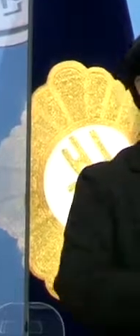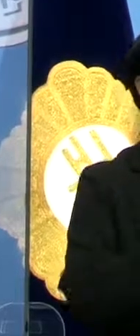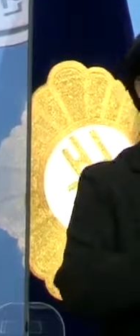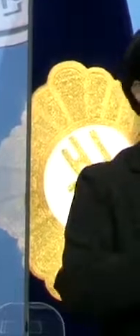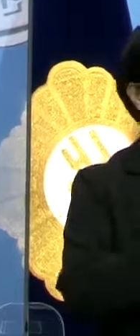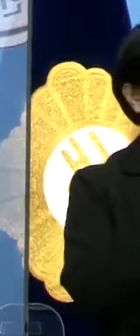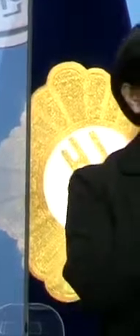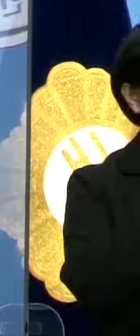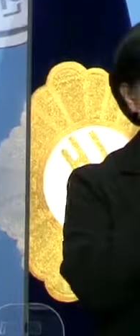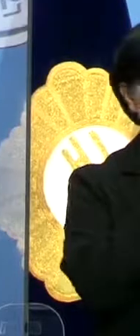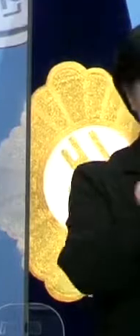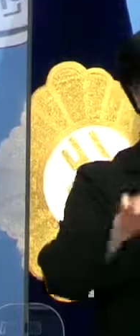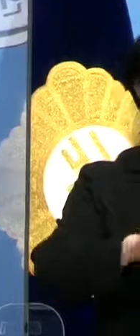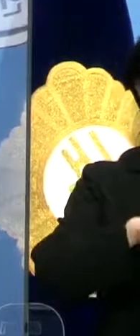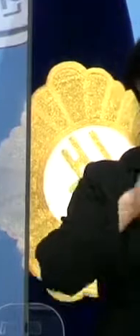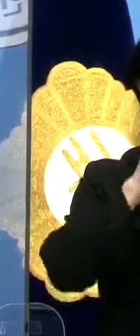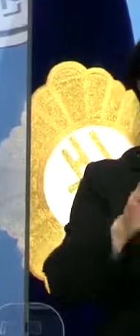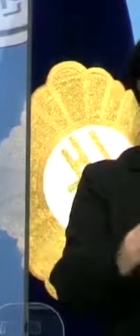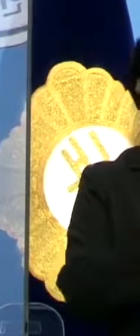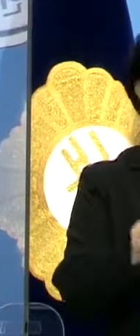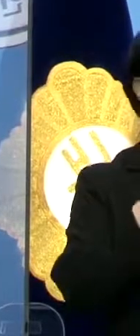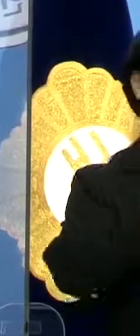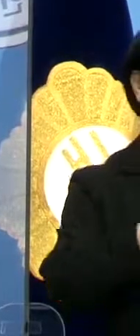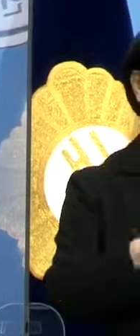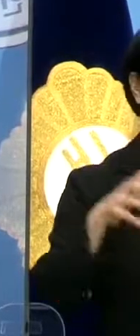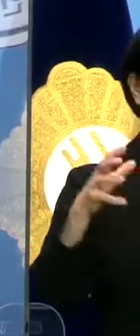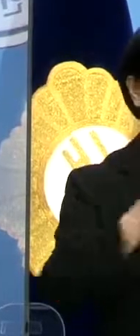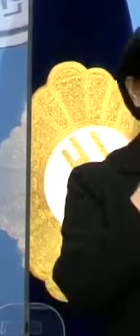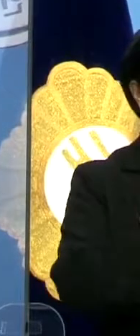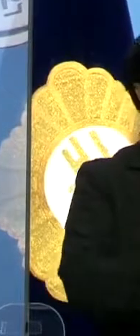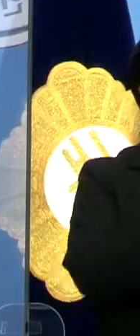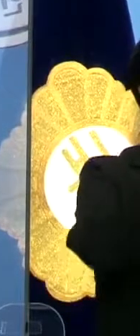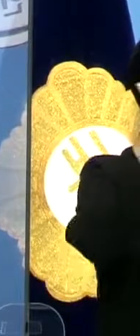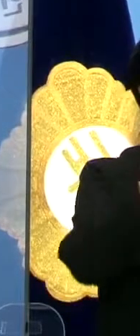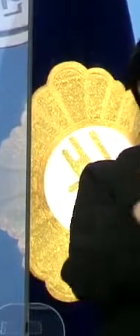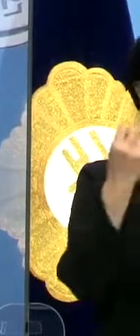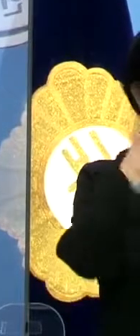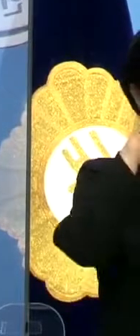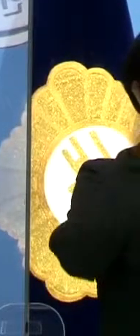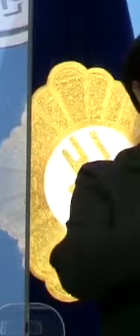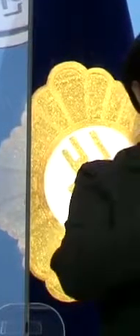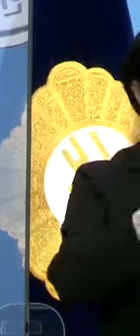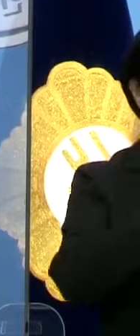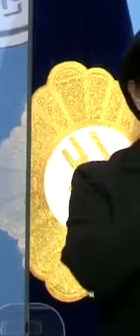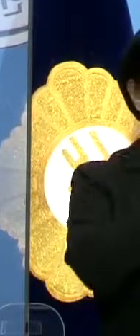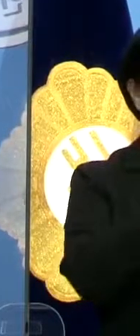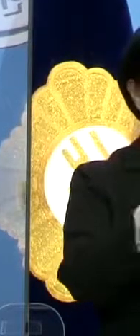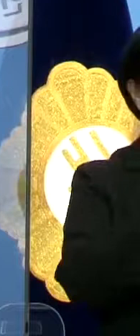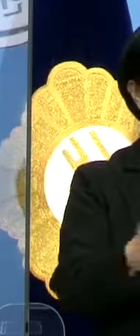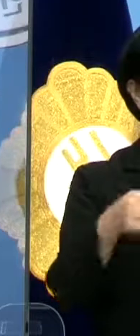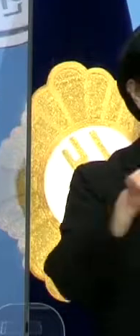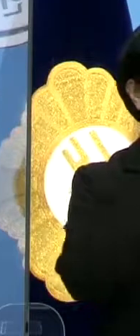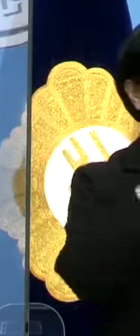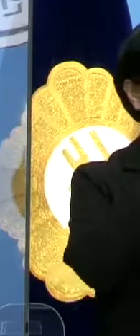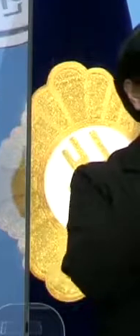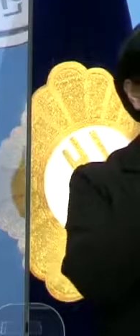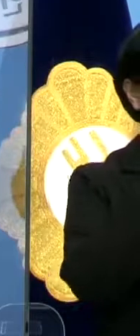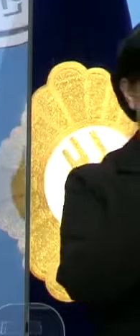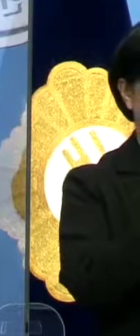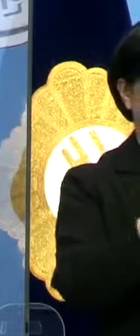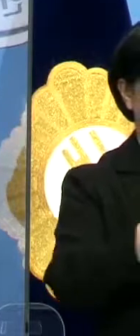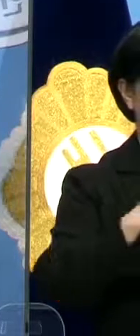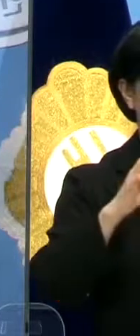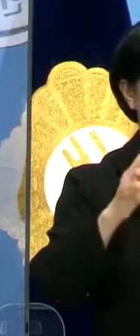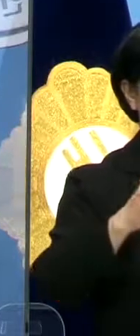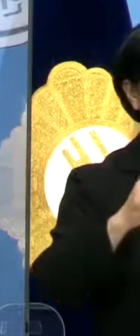분노한 시민들의 마음들을 모아서 이번 서울시장 재보궐선거 해 정의당 후보를 출마 시키고 더불어 민주당과 국민의 힘을